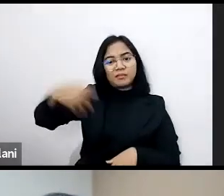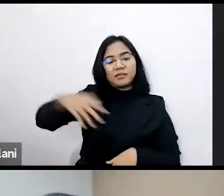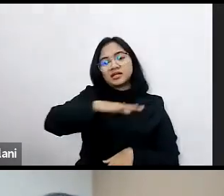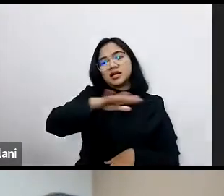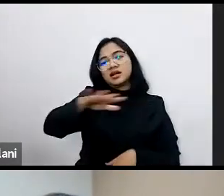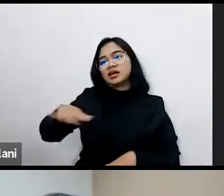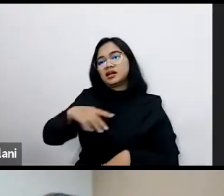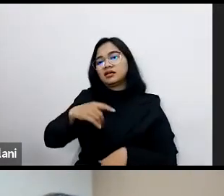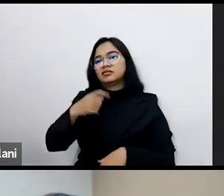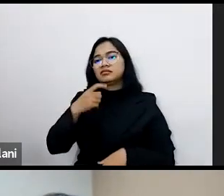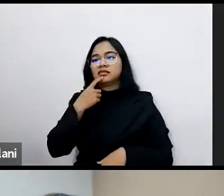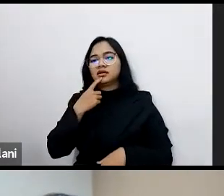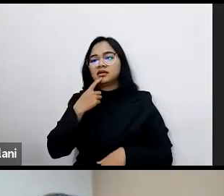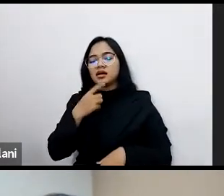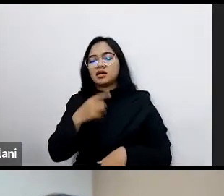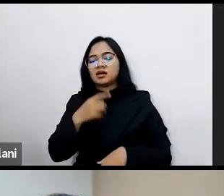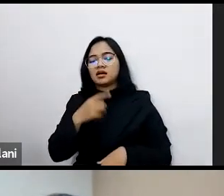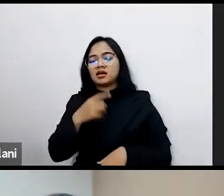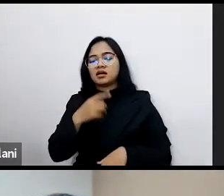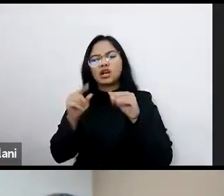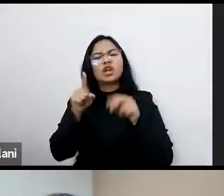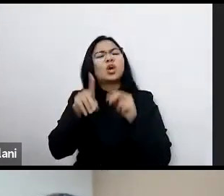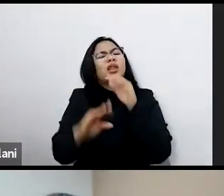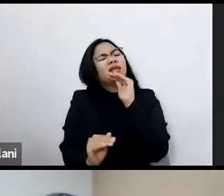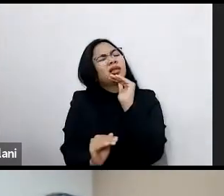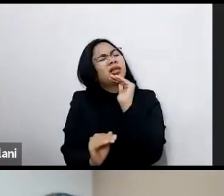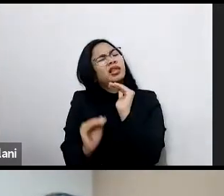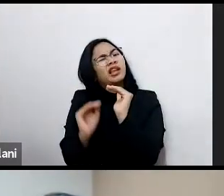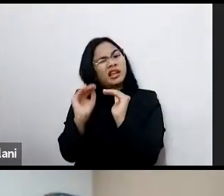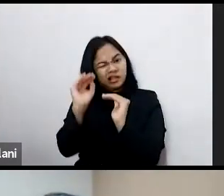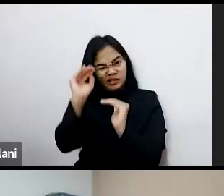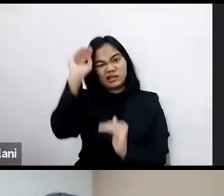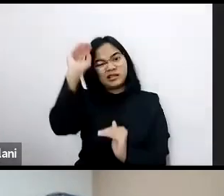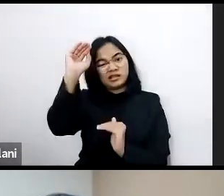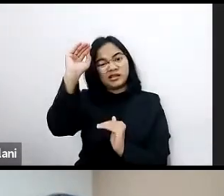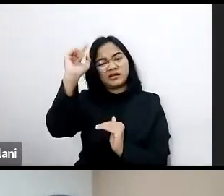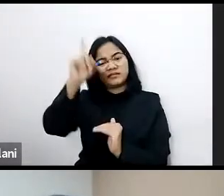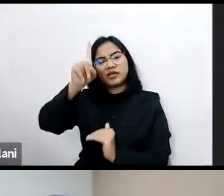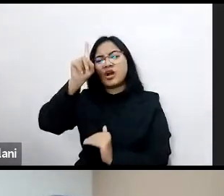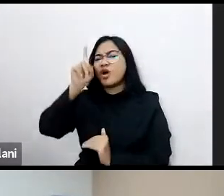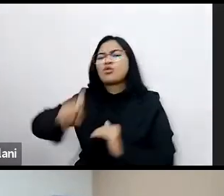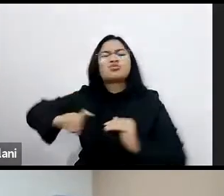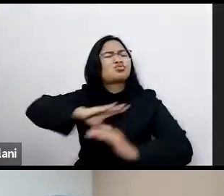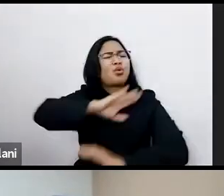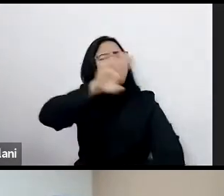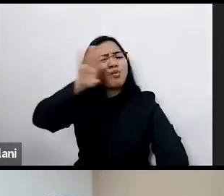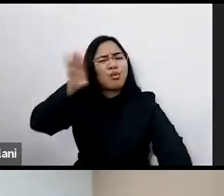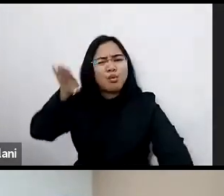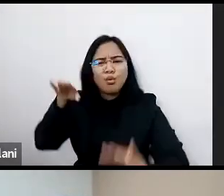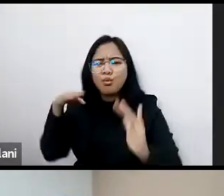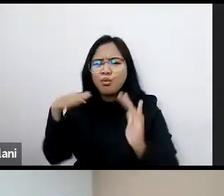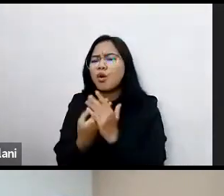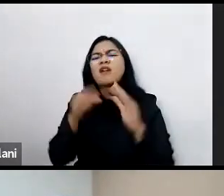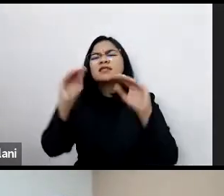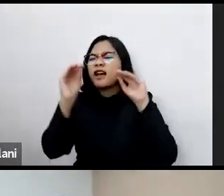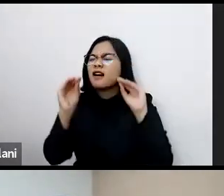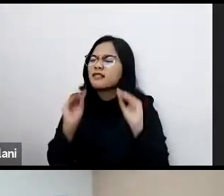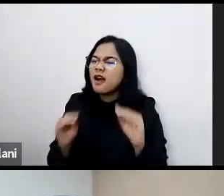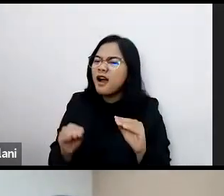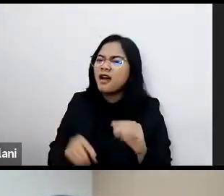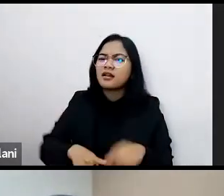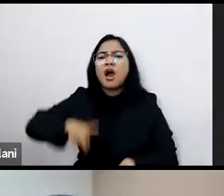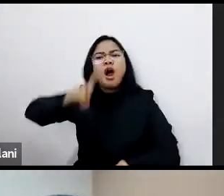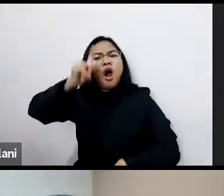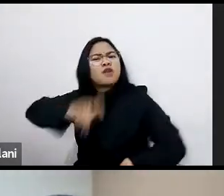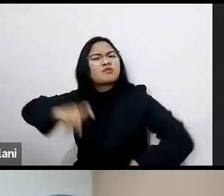akademisi itu tinggi sekali gitu kan. Dia tuh kayak harus semua dikerjakan gitu kan. Terus juga harus pinter banget,